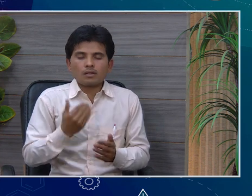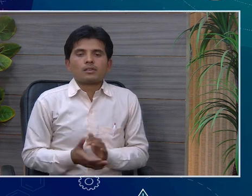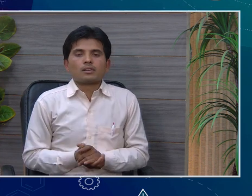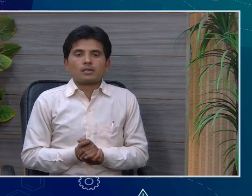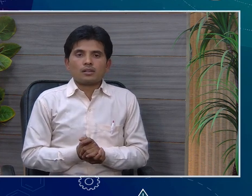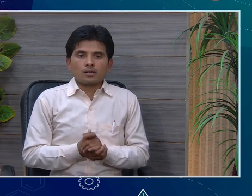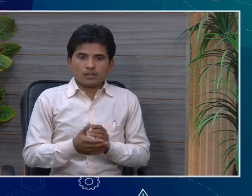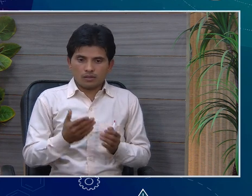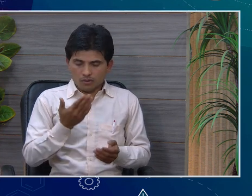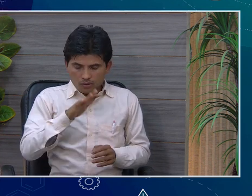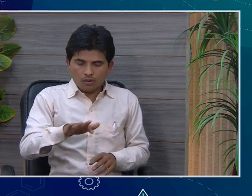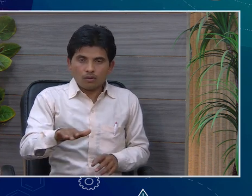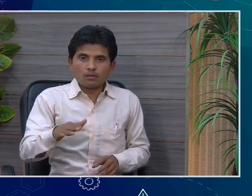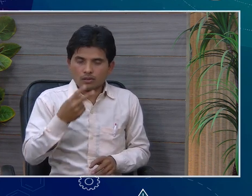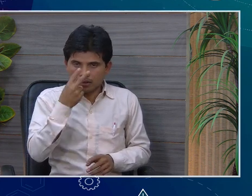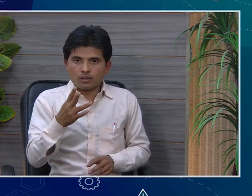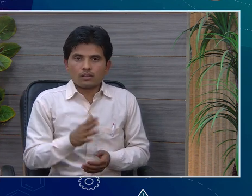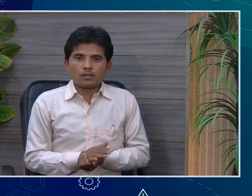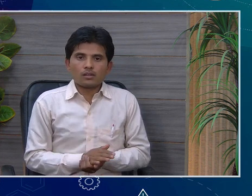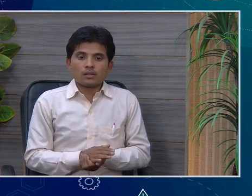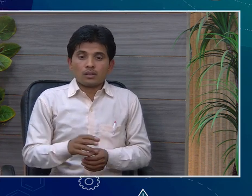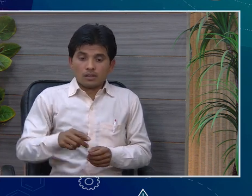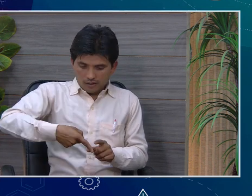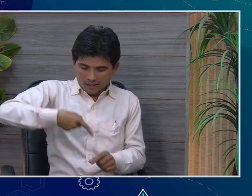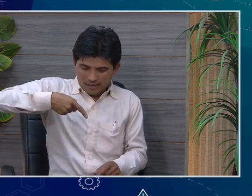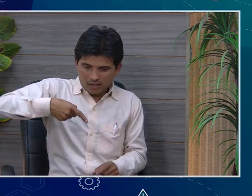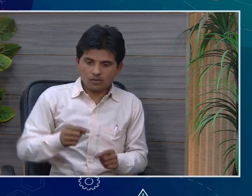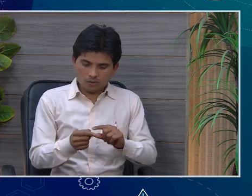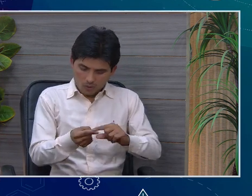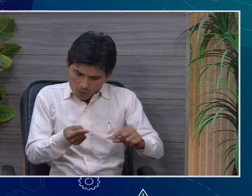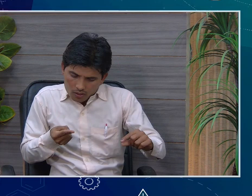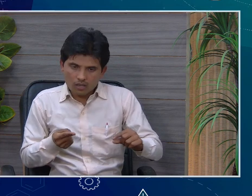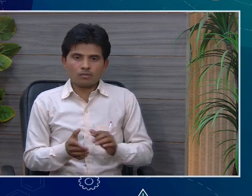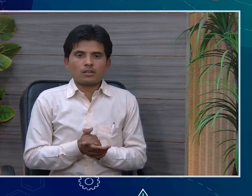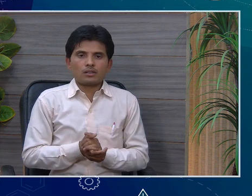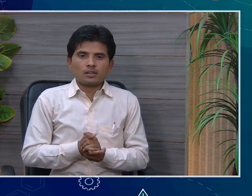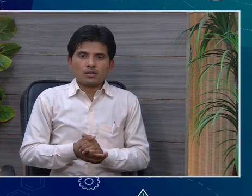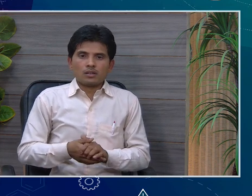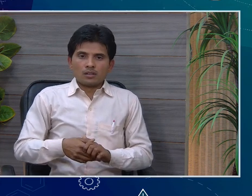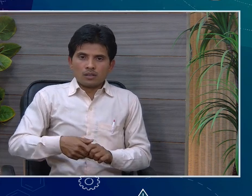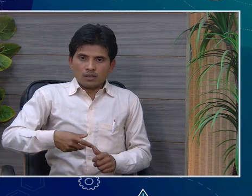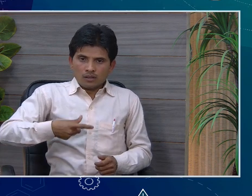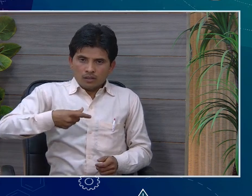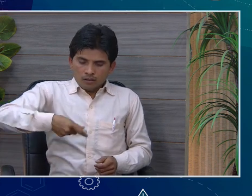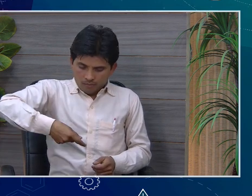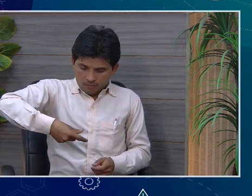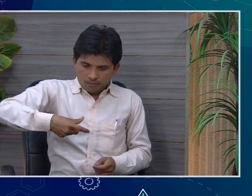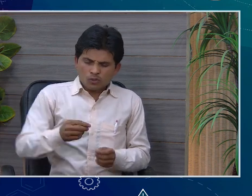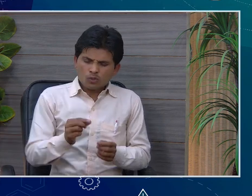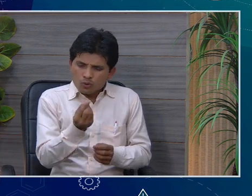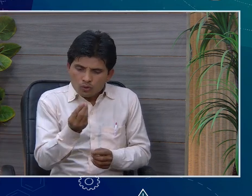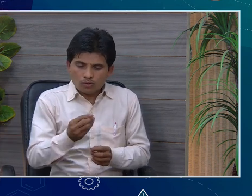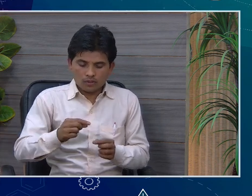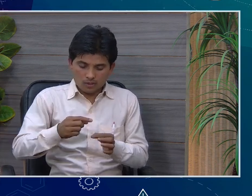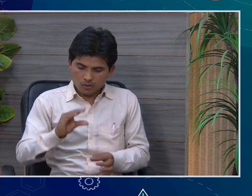सकता है जो कि बच्चा देख सकता डरो करके हैंडल्स को लंबा करके उसकी जो नॉलेज शुभेंदु करके और जितनी हमें क्वांटिटी